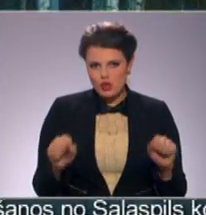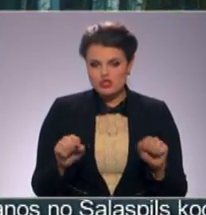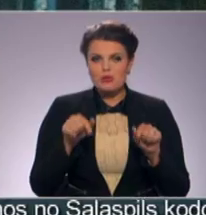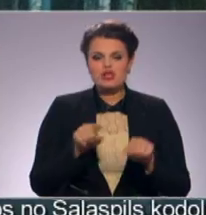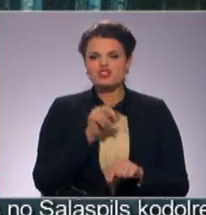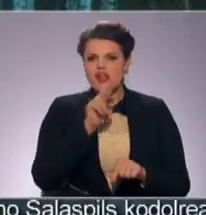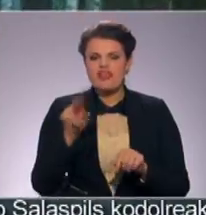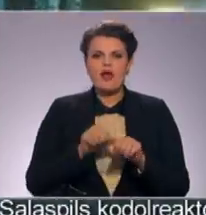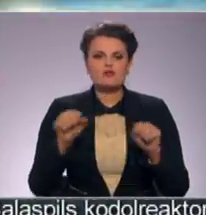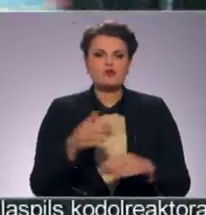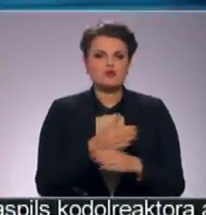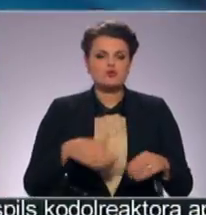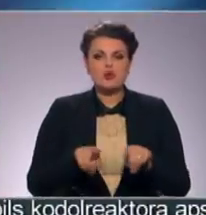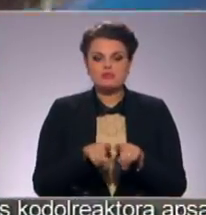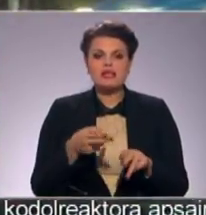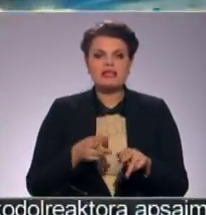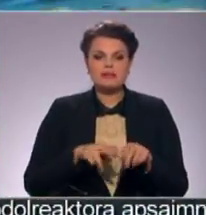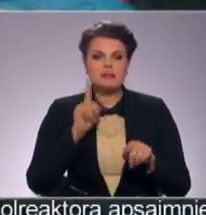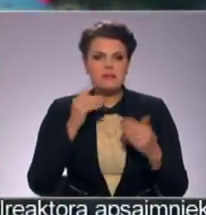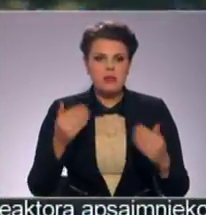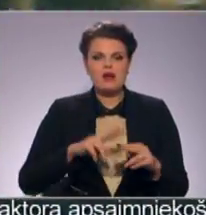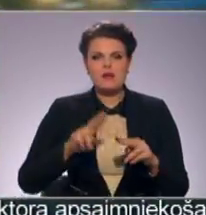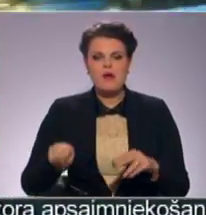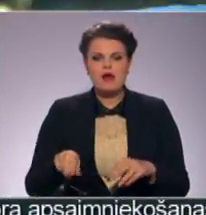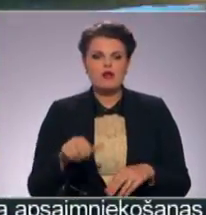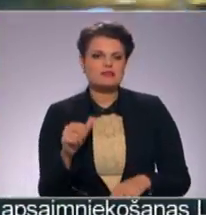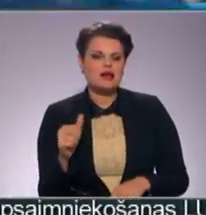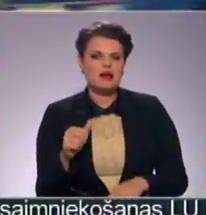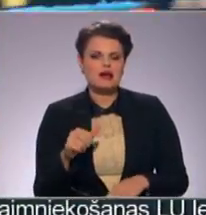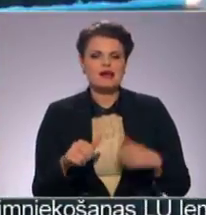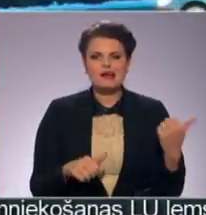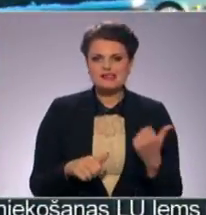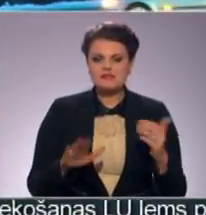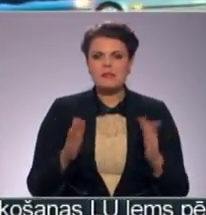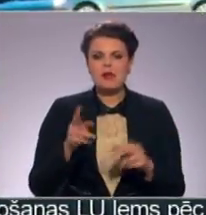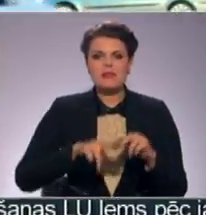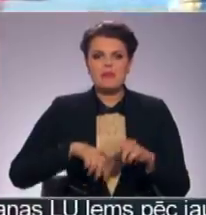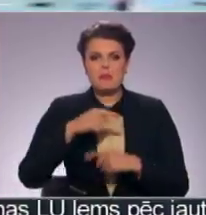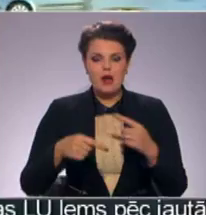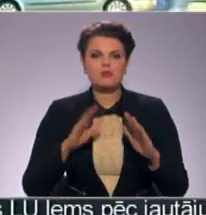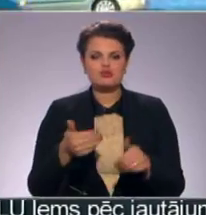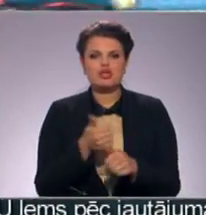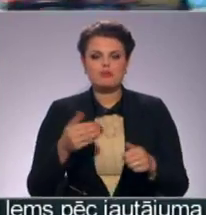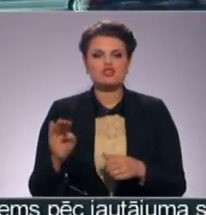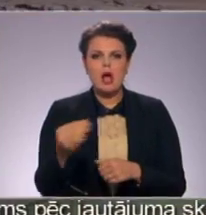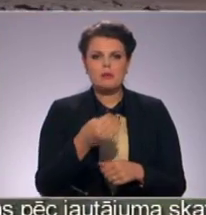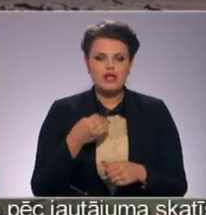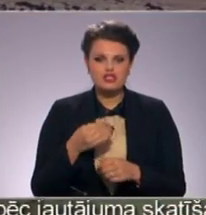ir nedrošs krustojums arī tādēļ, ka pagaidām te atļauts kreisais pagrieziens, taču pēc pārbūves būs īpaša apgriešanās josla